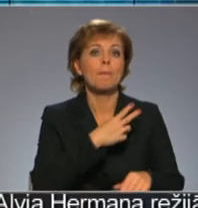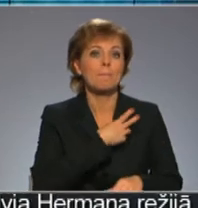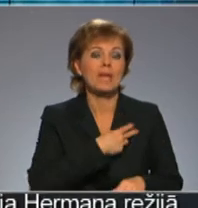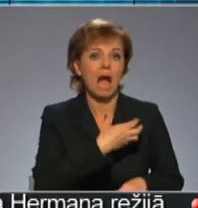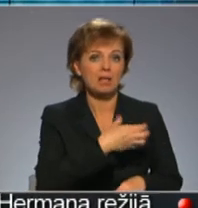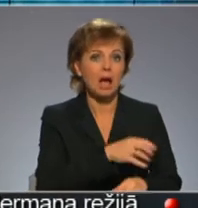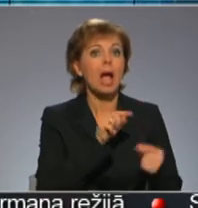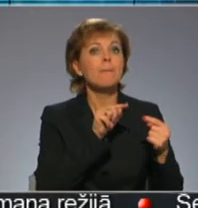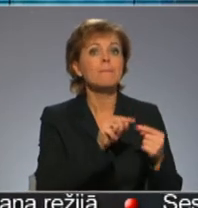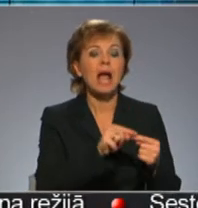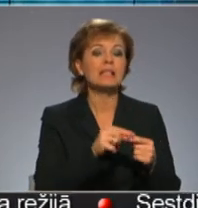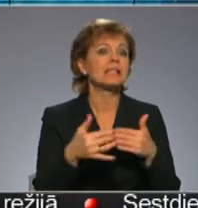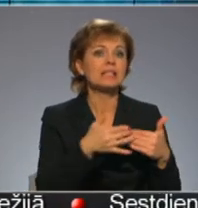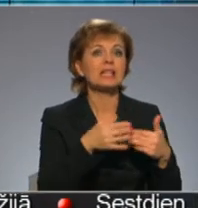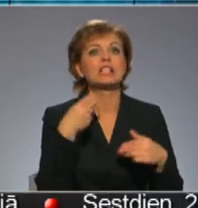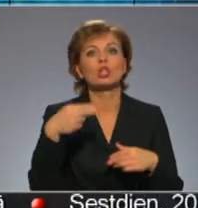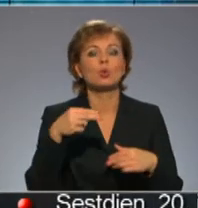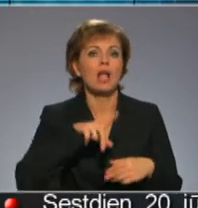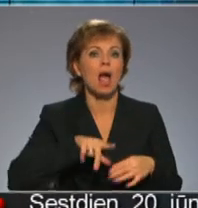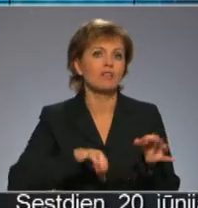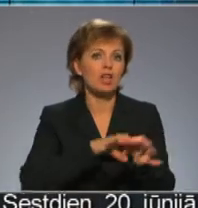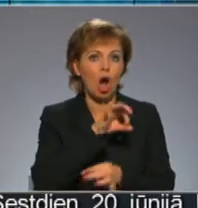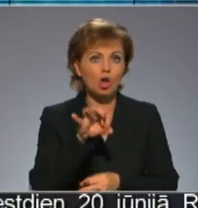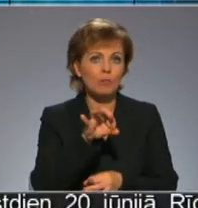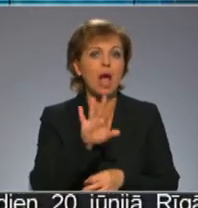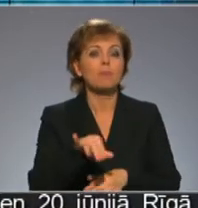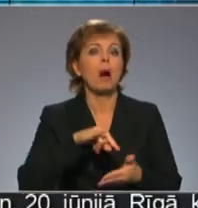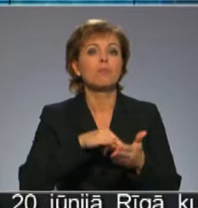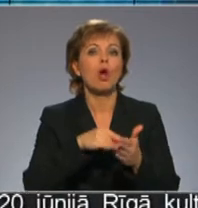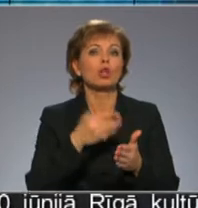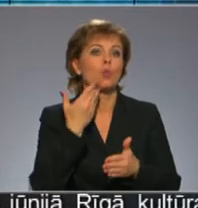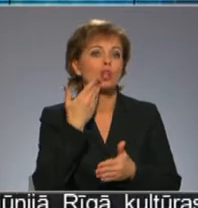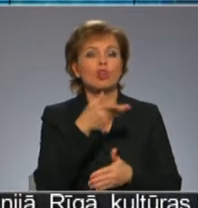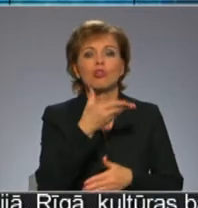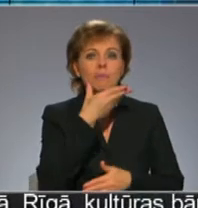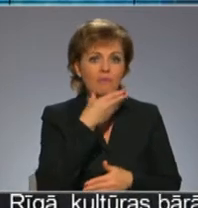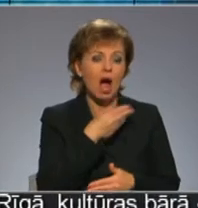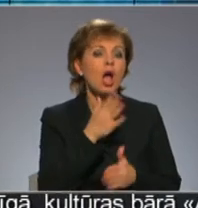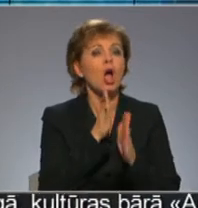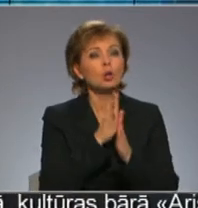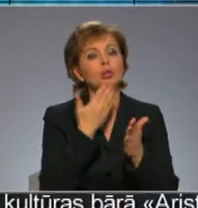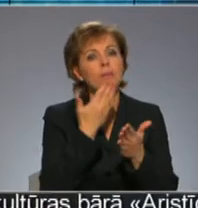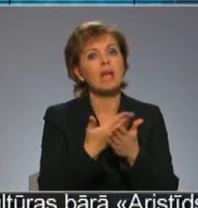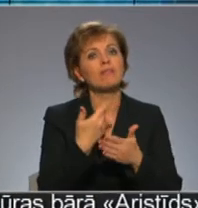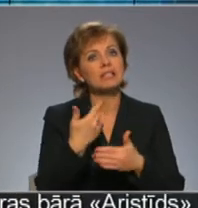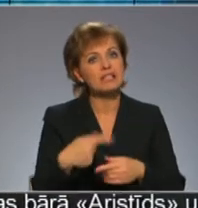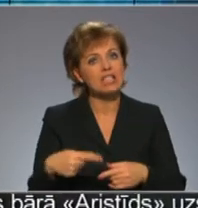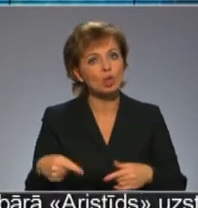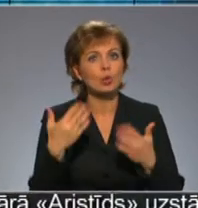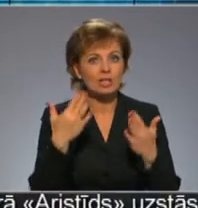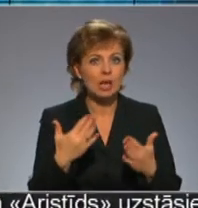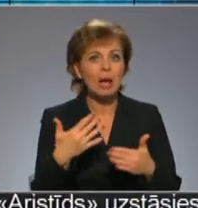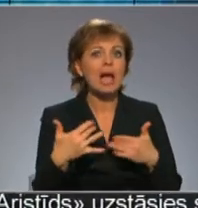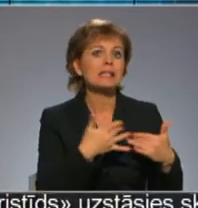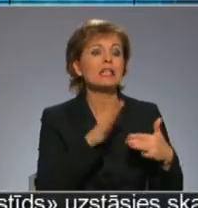cīnās 20 Latvijas arhitekti, kuri projektu jau iepriekš nosaukuši par vāju un piedāvā citus risinājumus. Cīņā par okupācijas muzeja